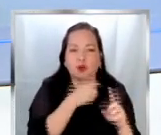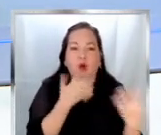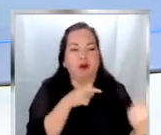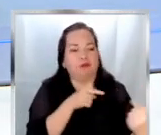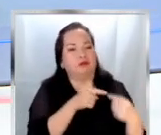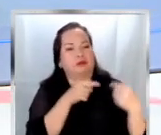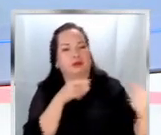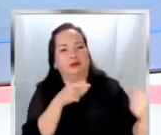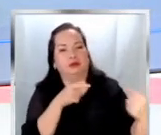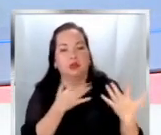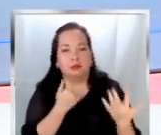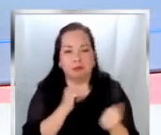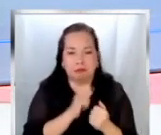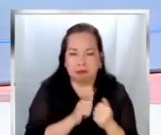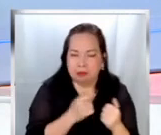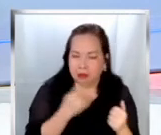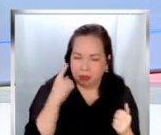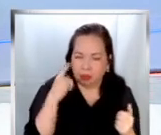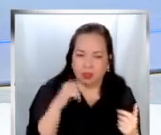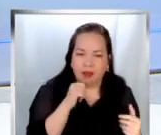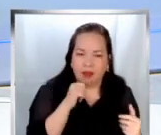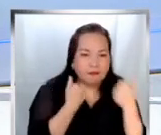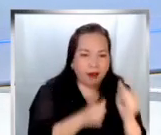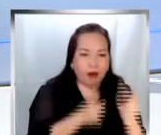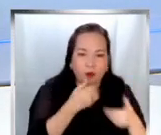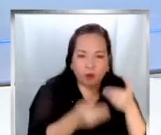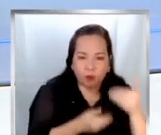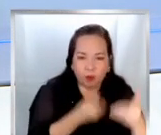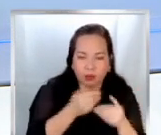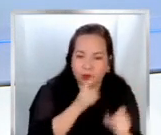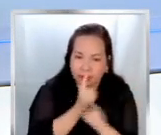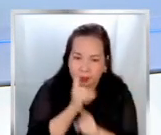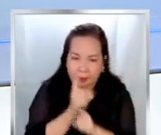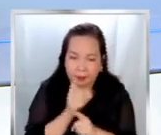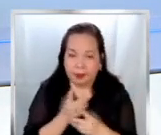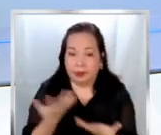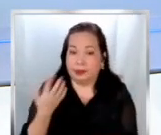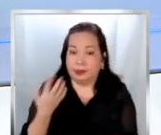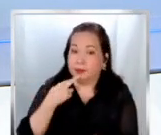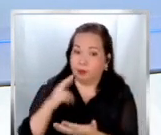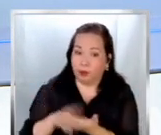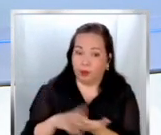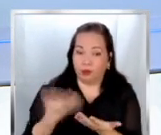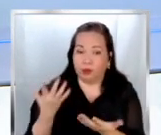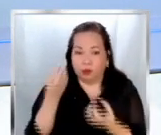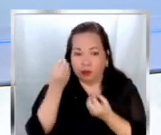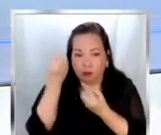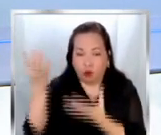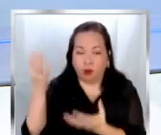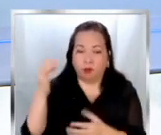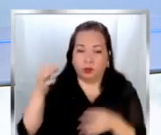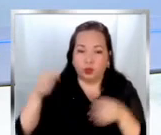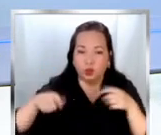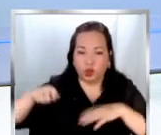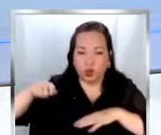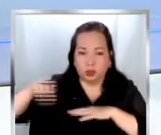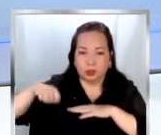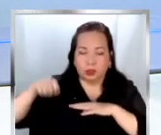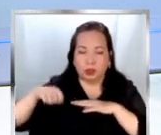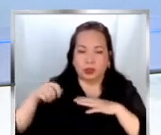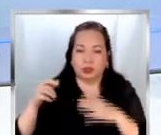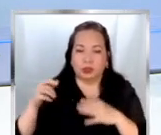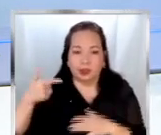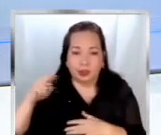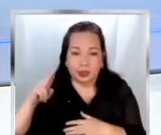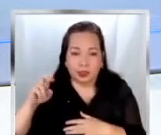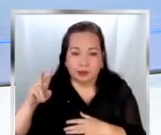protocol. Yan ang iniulat ni Justice Secretary Menardo Guevarra sa United Nations Human Rights Council. Ang sabi ng DOJ, gusto